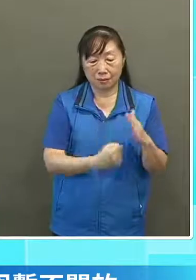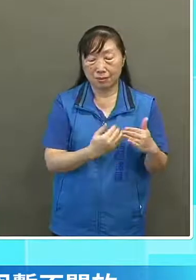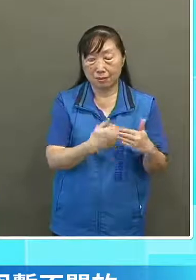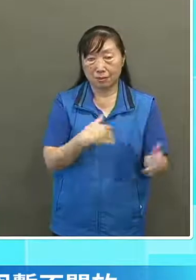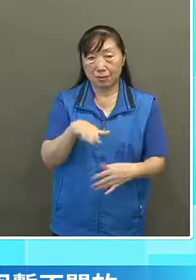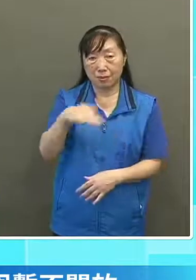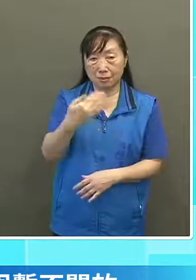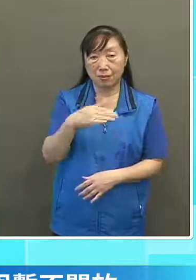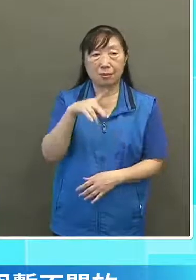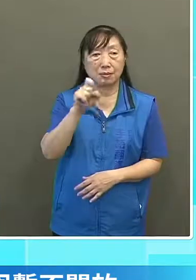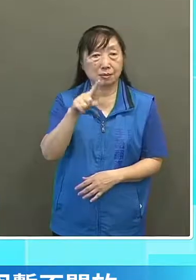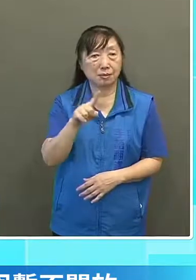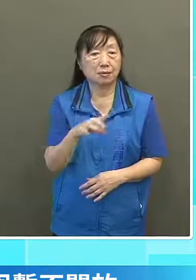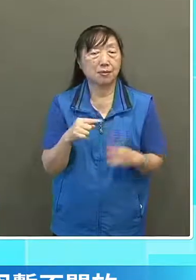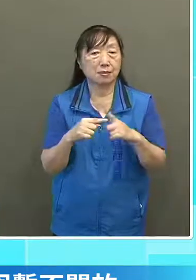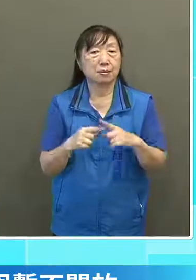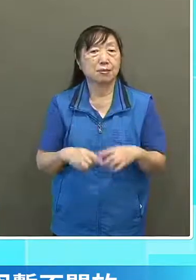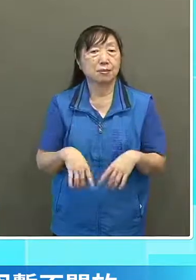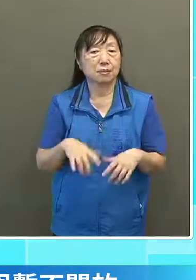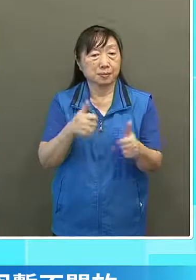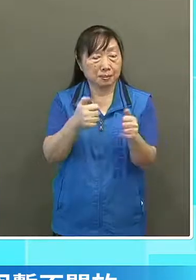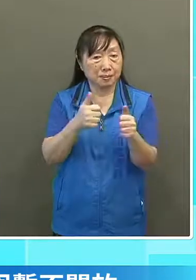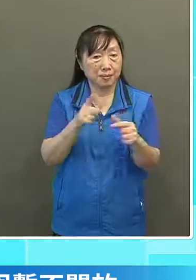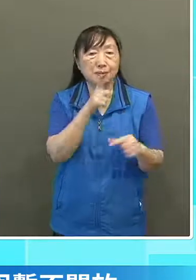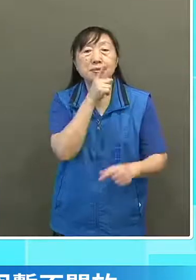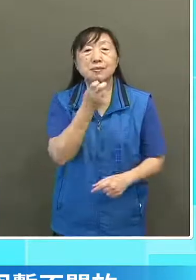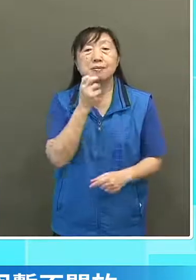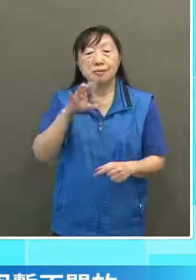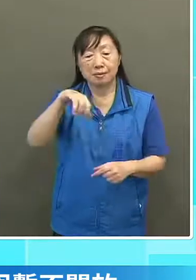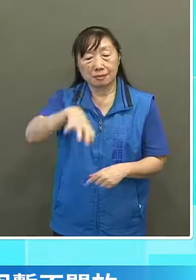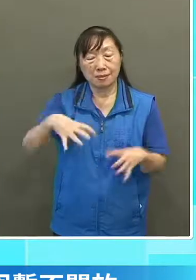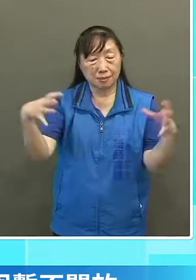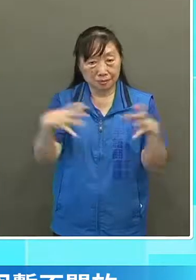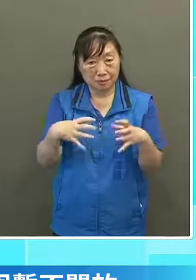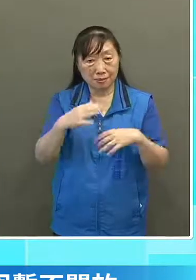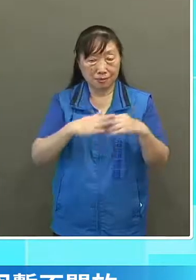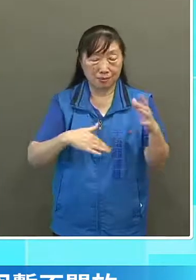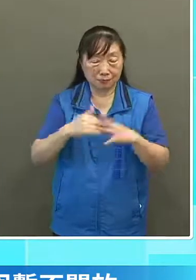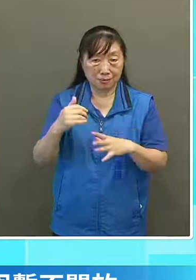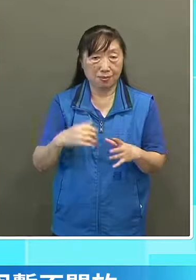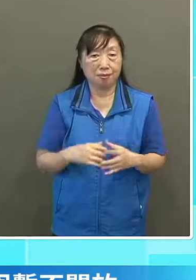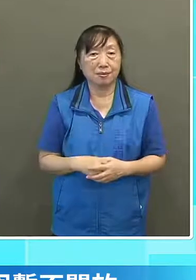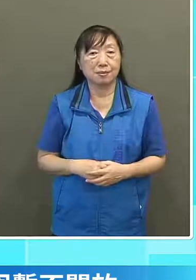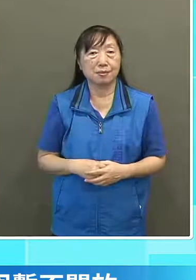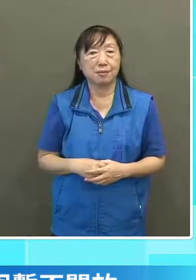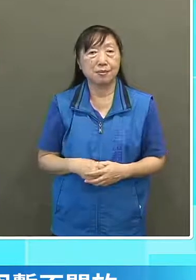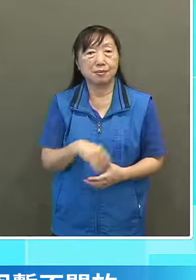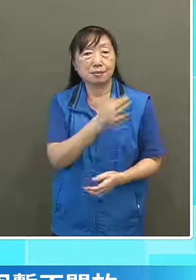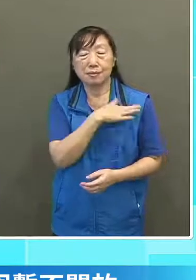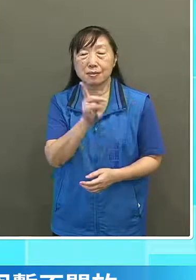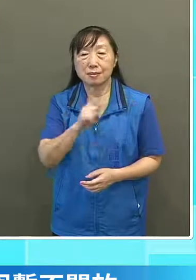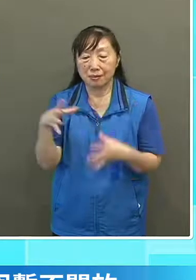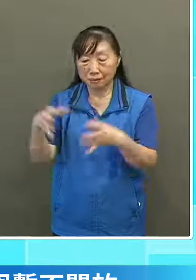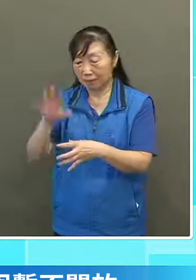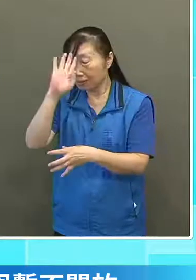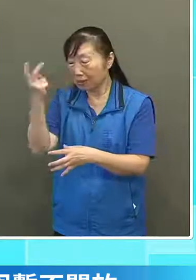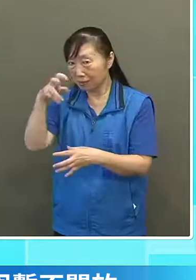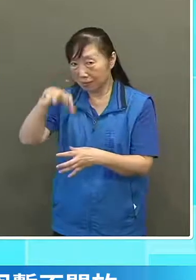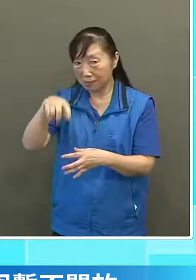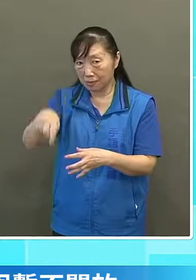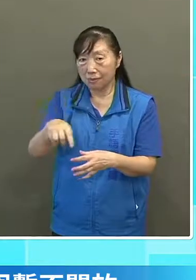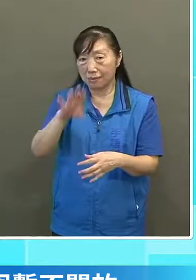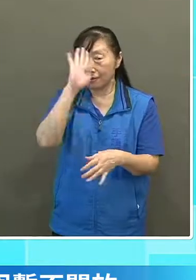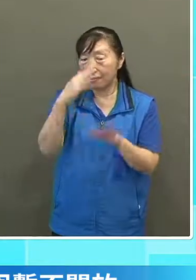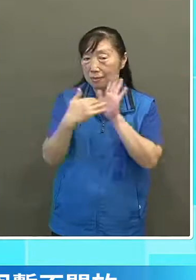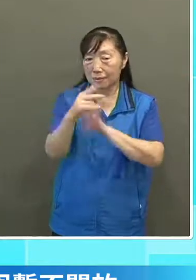911。我要在这里特别谢谢我们中央地方一起齐心齐力，希望不管是集中检疫，我们防疫旅